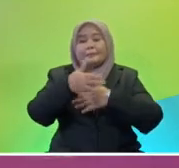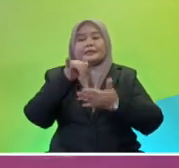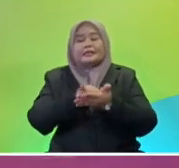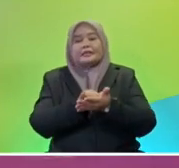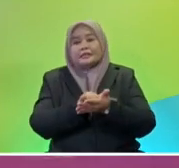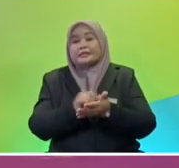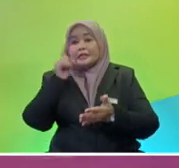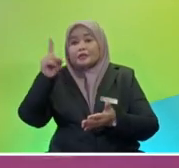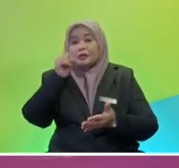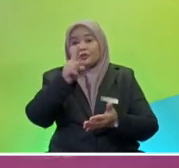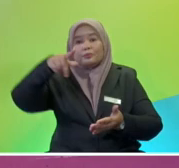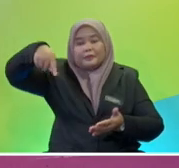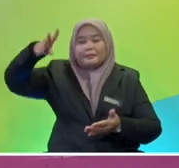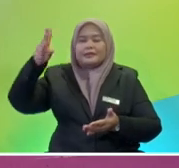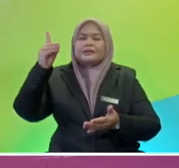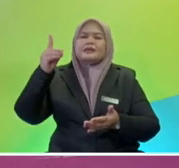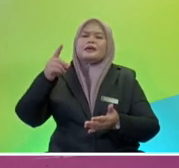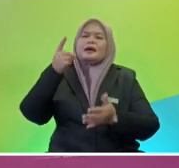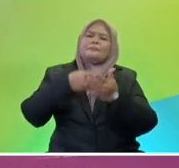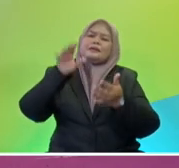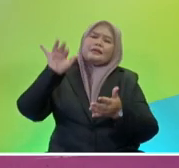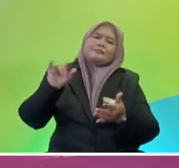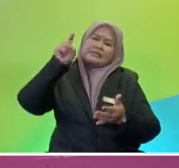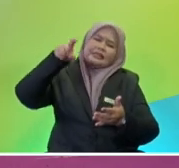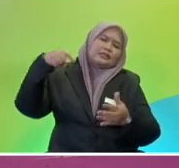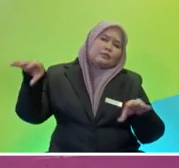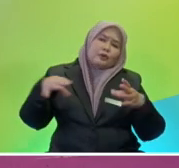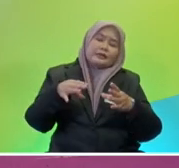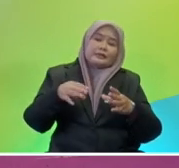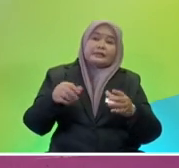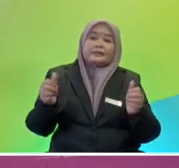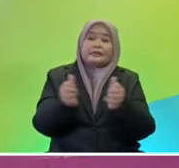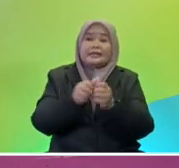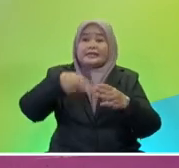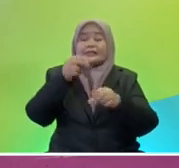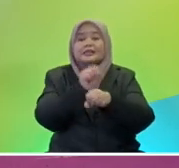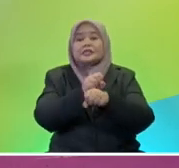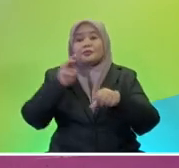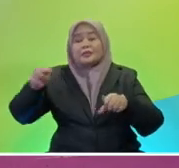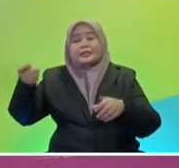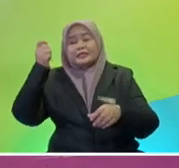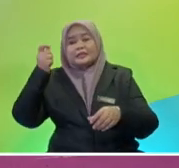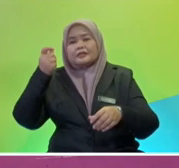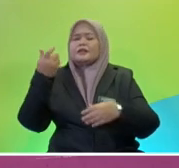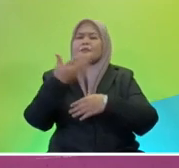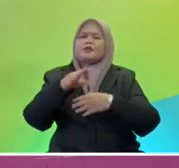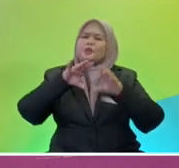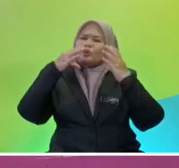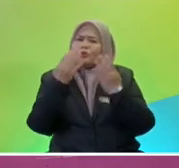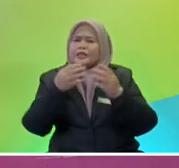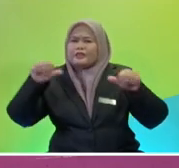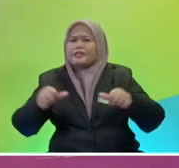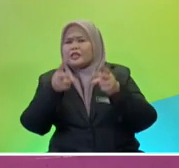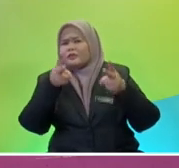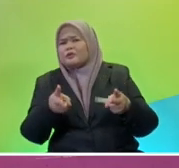satu-satu PBD Aku punya ibu dengan hasil kerja murid-murid tadi yang kita udah buat buat kumpulan buat aktivitas